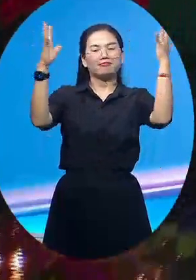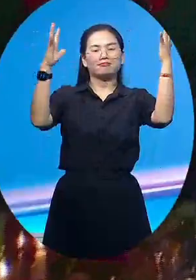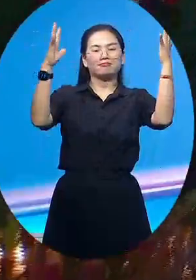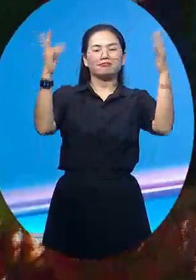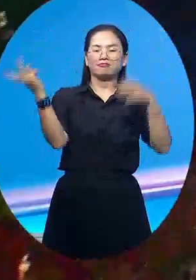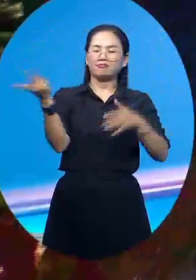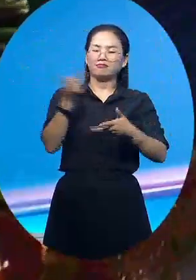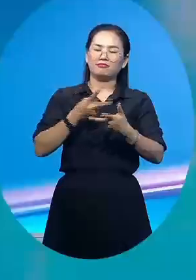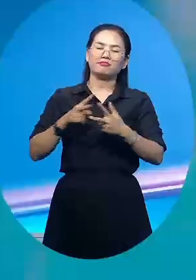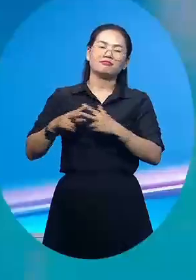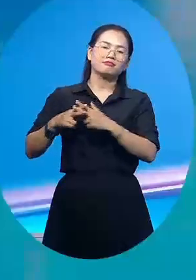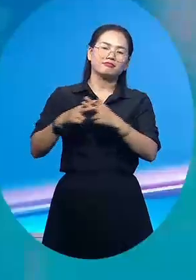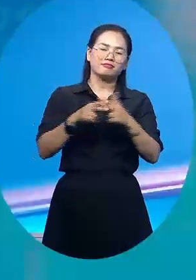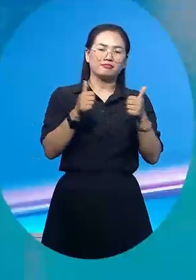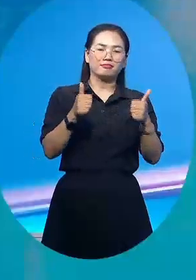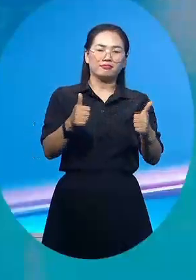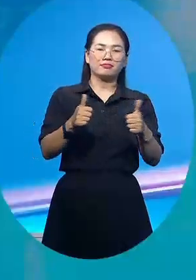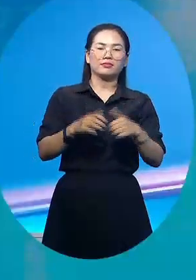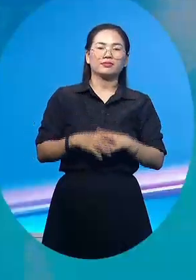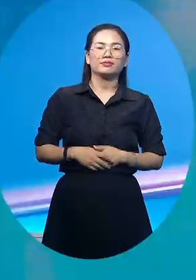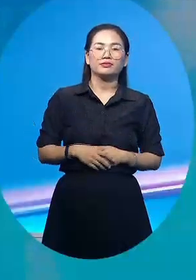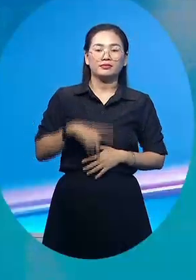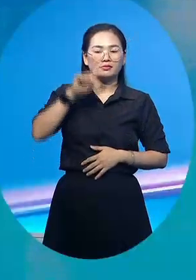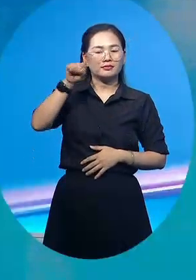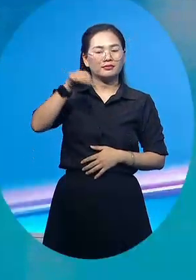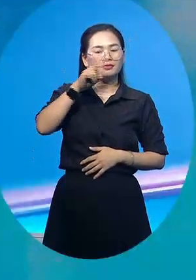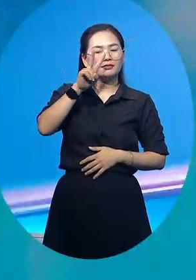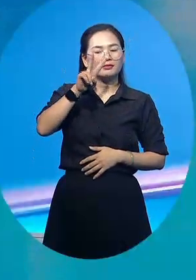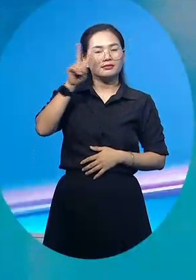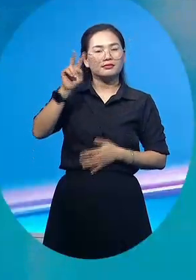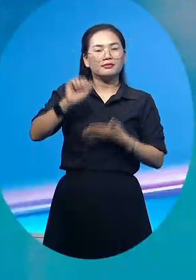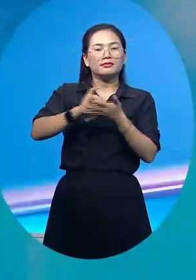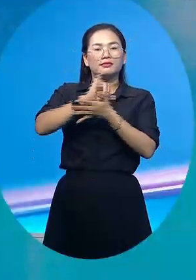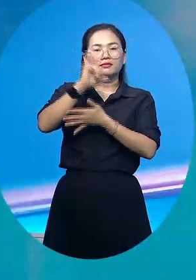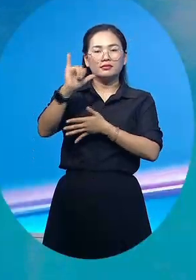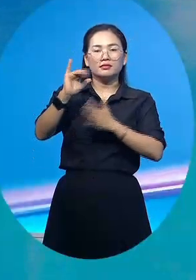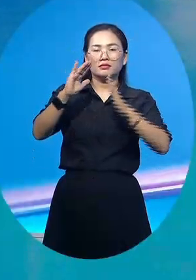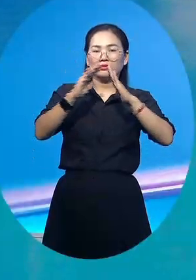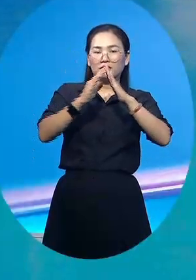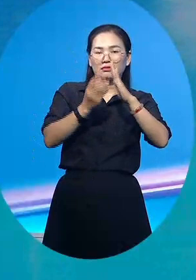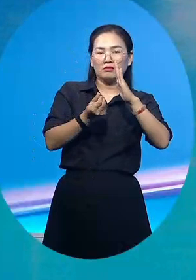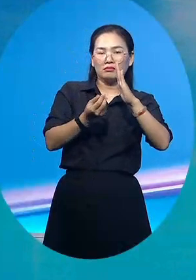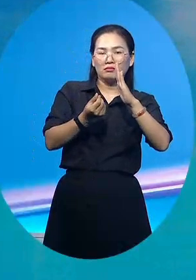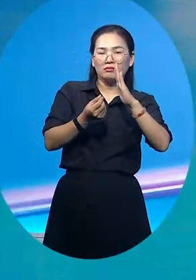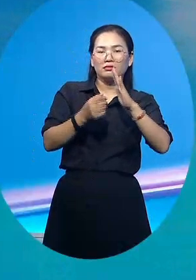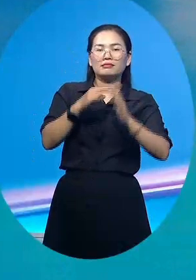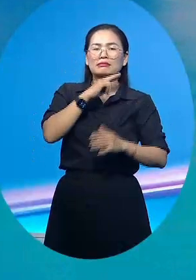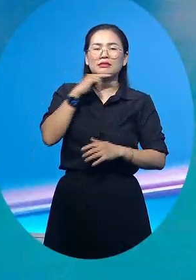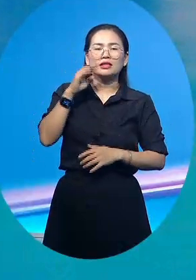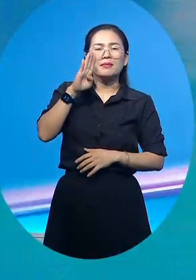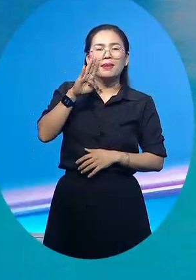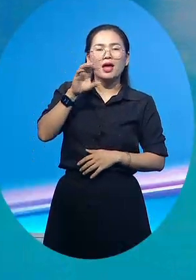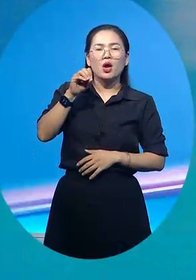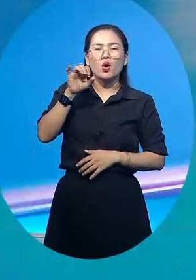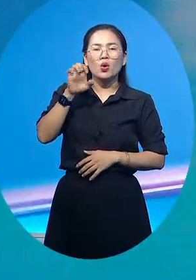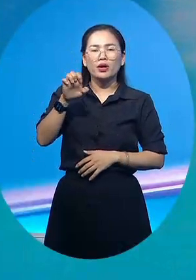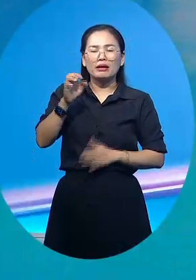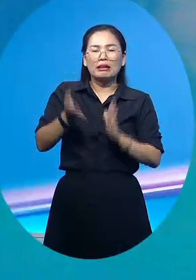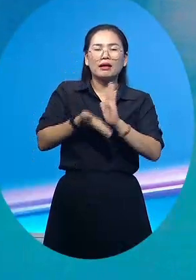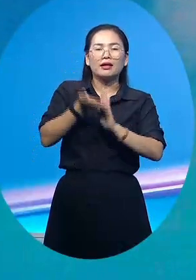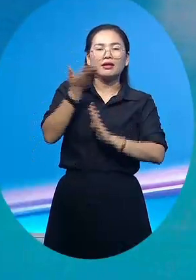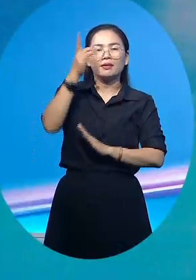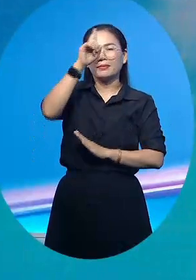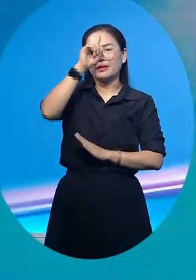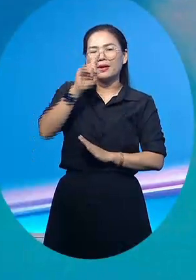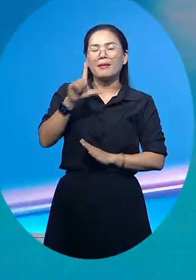gia ngày 22 tháng 6 ngân hàng Trung ương anh Boeing đã tăng lãi suất thêm 0,5 điểm phần